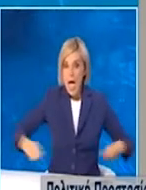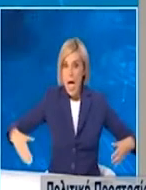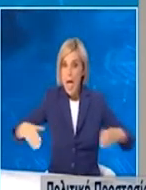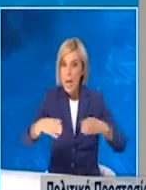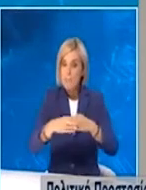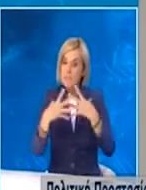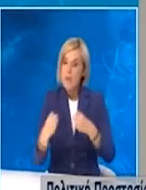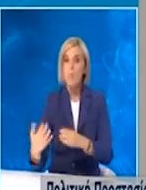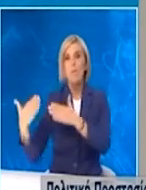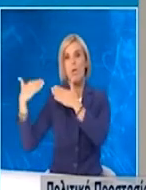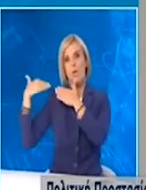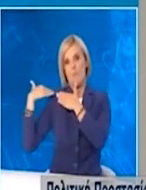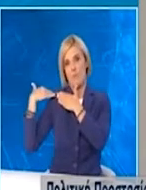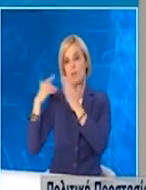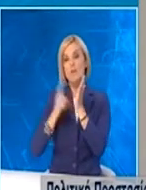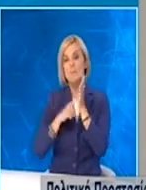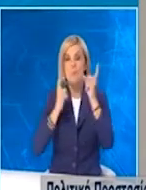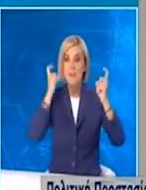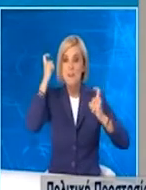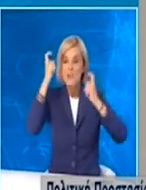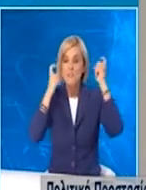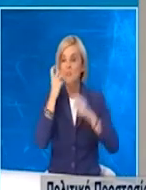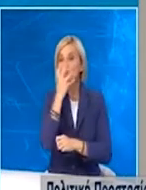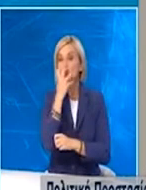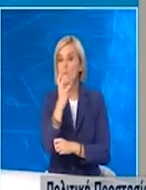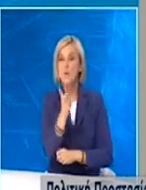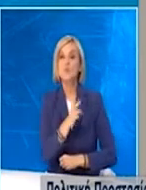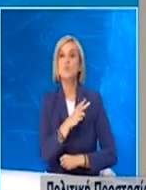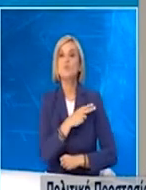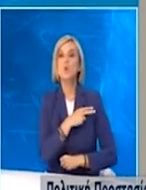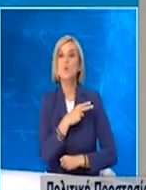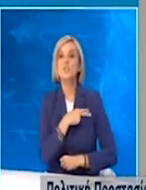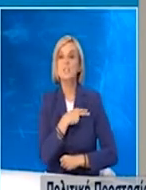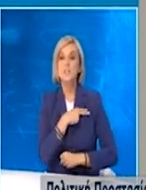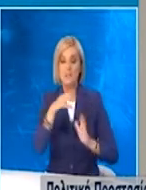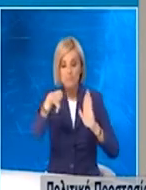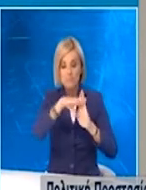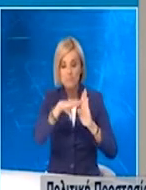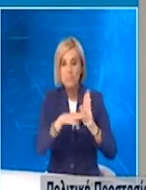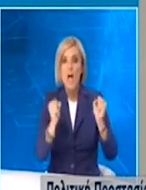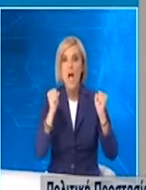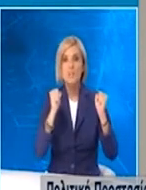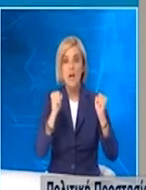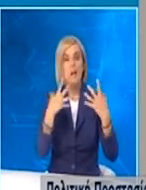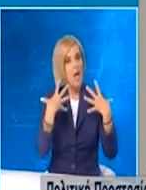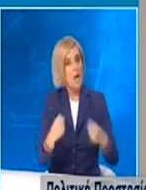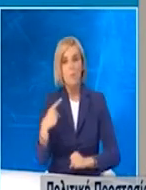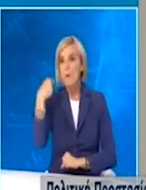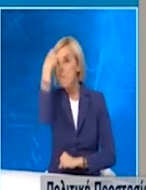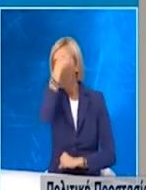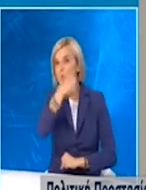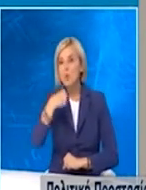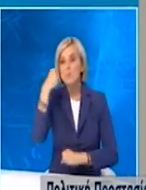αναβολή κάθε τέτοιου είδους εκδήλωσης, αν δεν μπορούν να εξασφαλιστούν συνθήκες και όροι ασφάλειας. Η δε ατομική ευθύνη